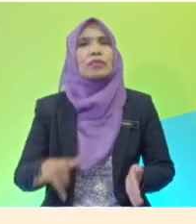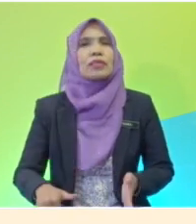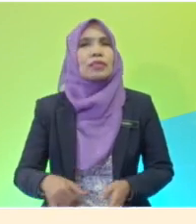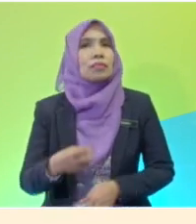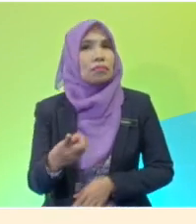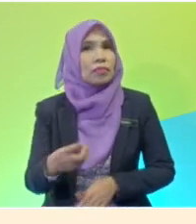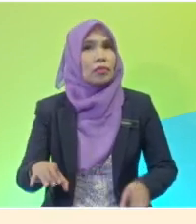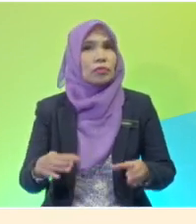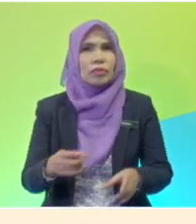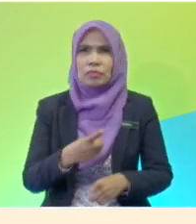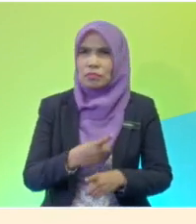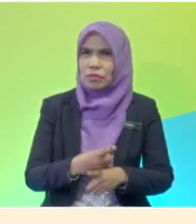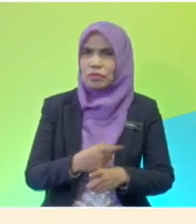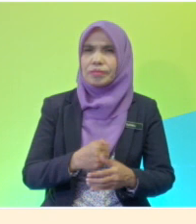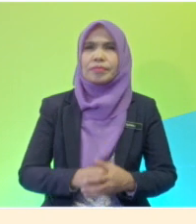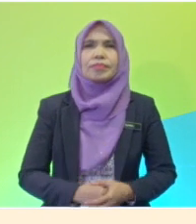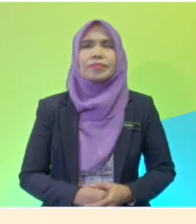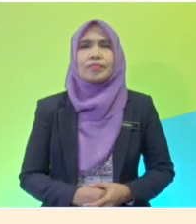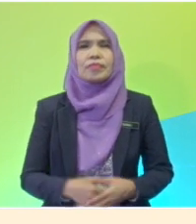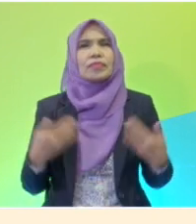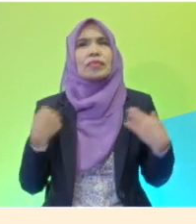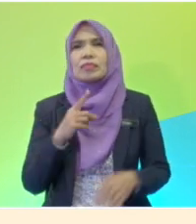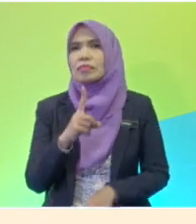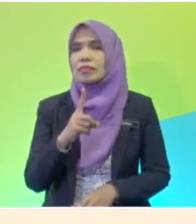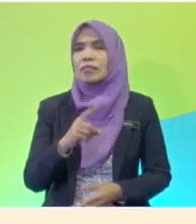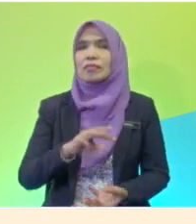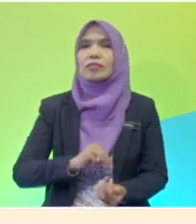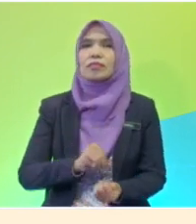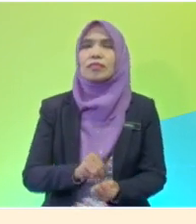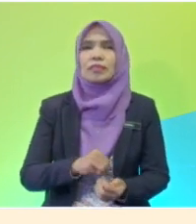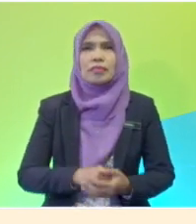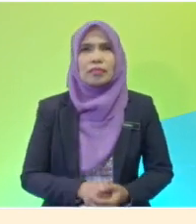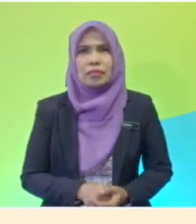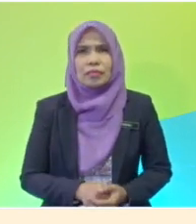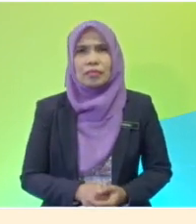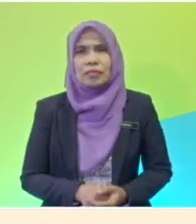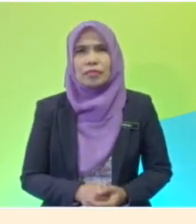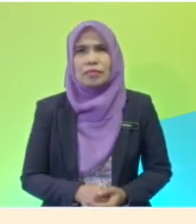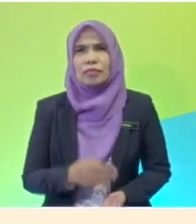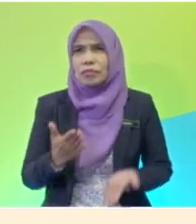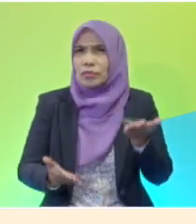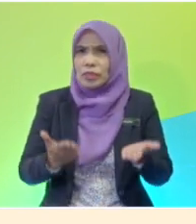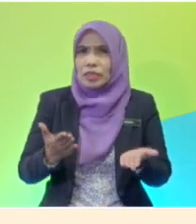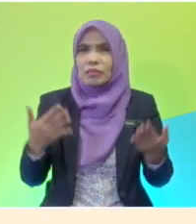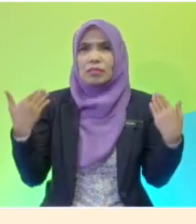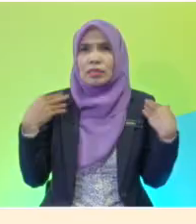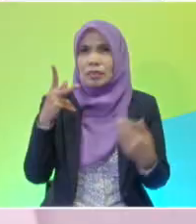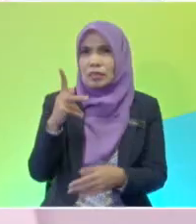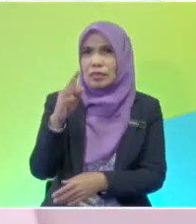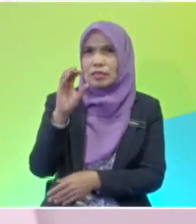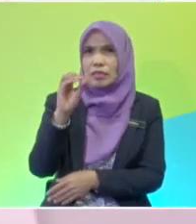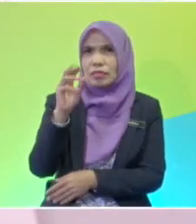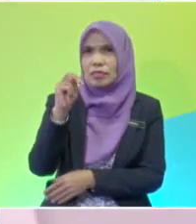cuma di ada satu masalah dia kemungkinan besar dia akan ada konflik pendapat dengan orang lain Sebab eh